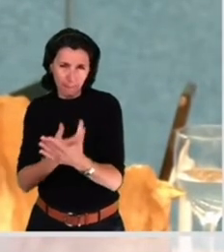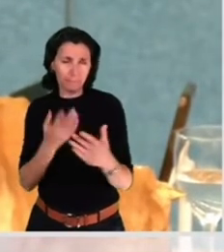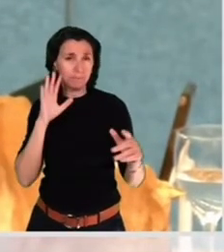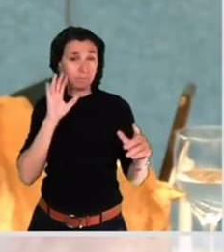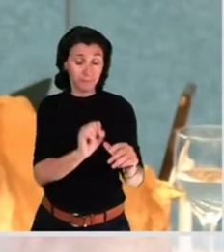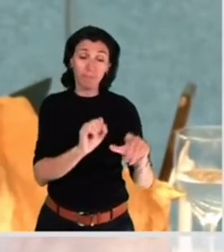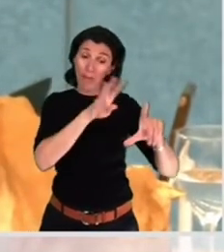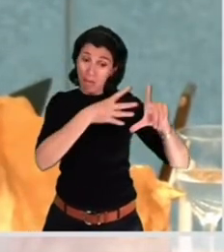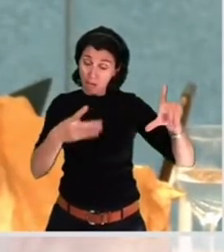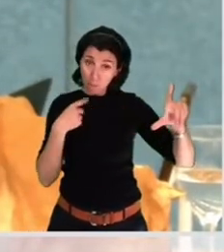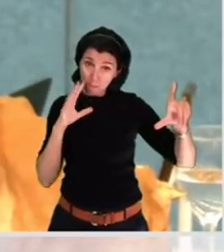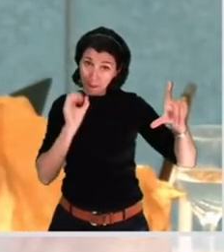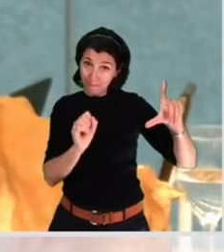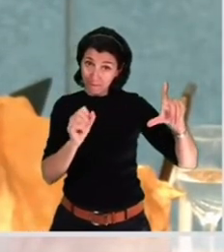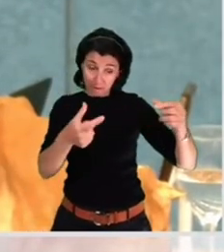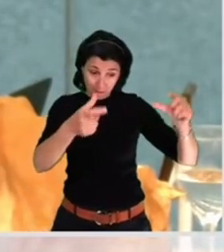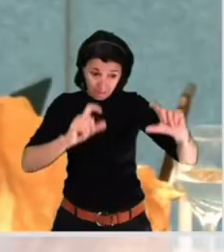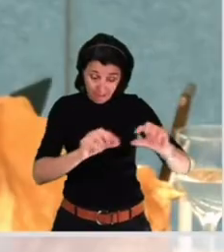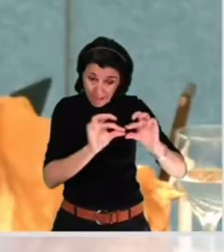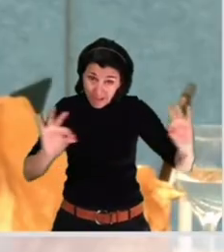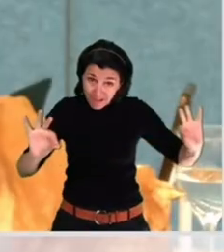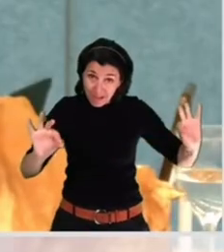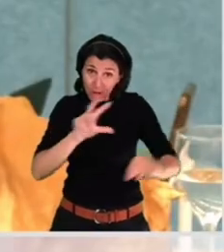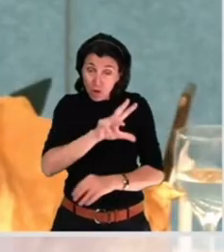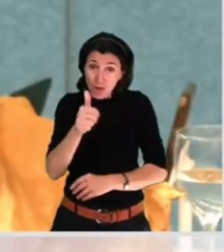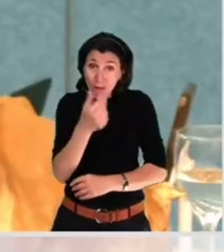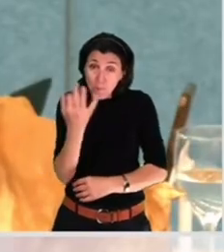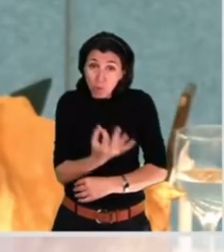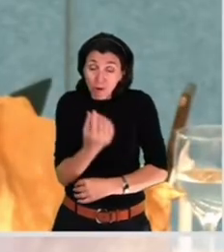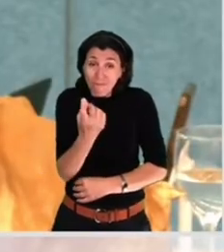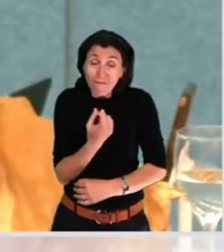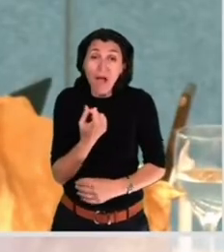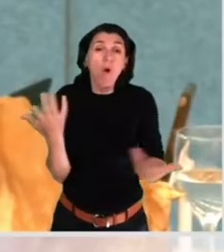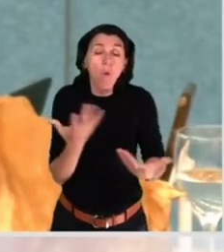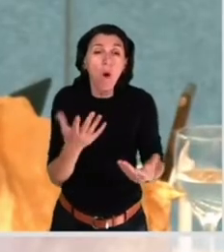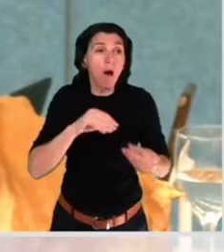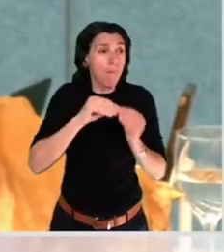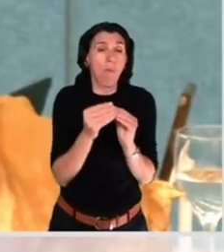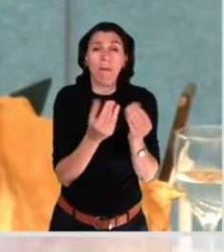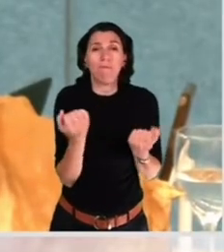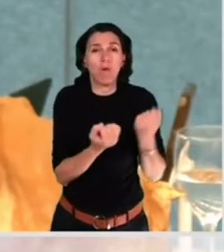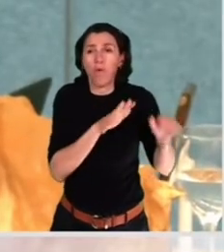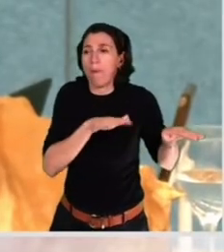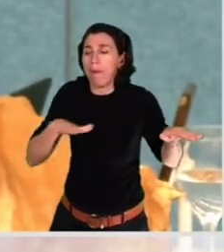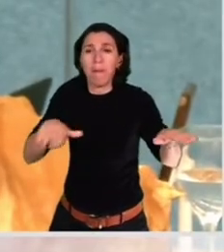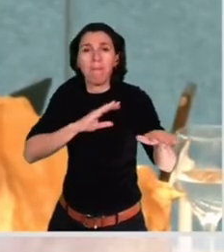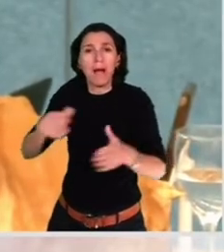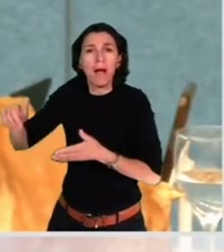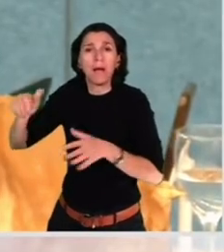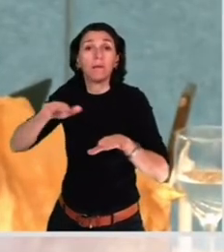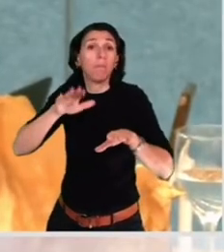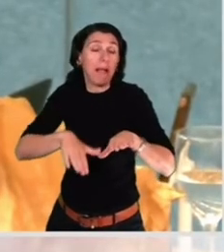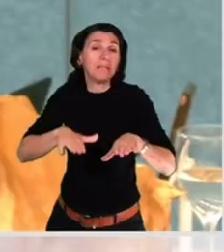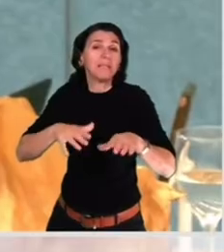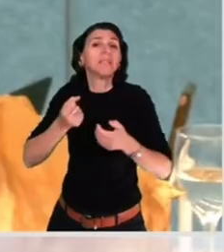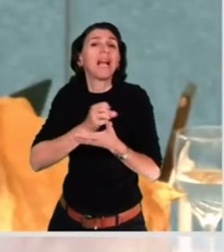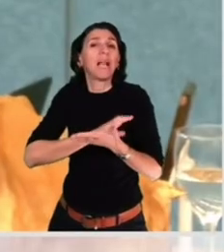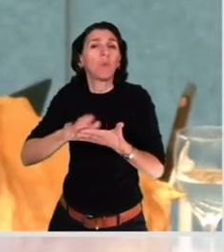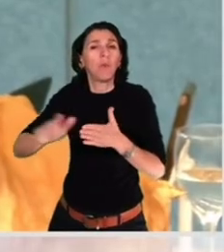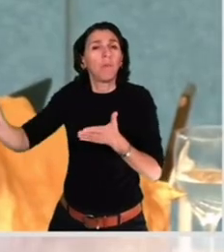observations reçues, 31%, concernent la problématique du stationnement soulevée par la suppression des places de stationnement